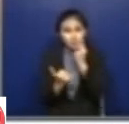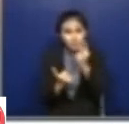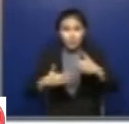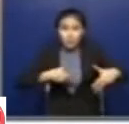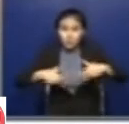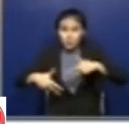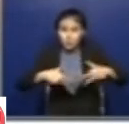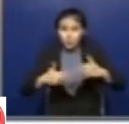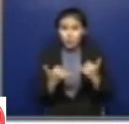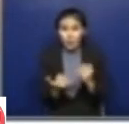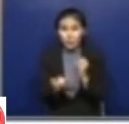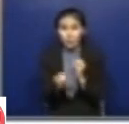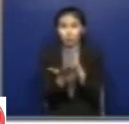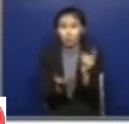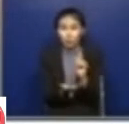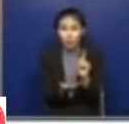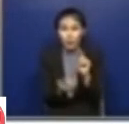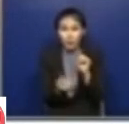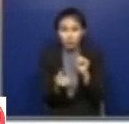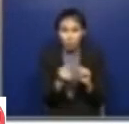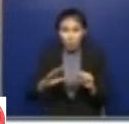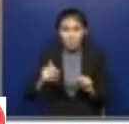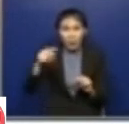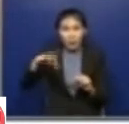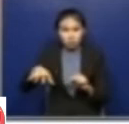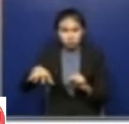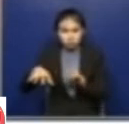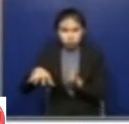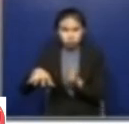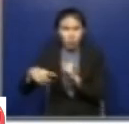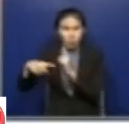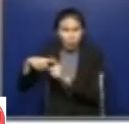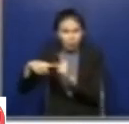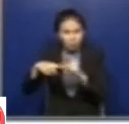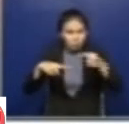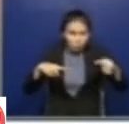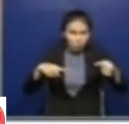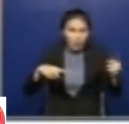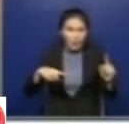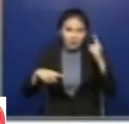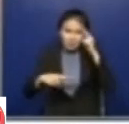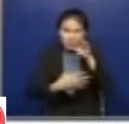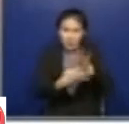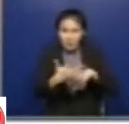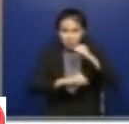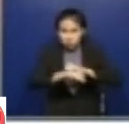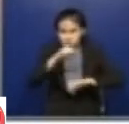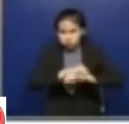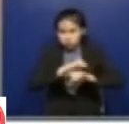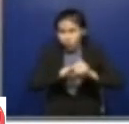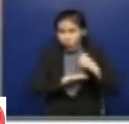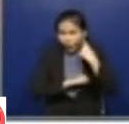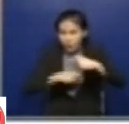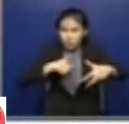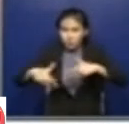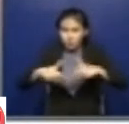ผลกระทบจากเหมืองอย่างใหญ่หลวงทั้งทางบวกและลบการวางแผนก่อสร้างก็ต้องมีการส่วนร่วมจากชุมชนอย่างมี